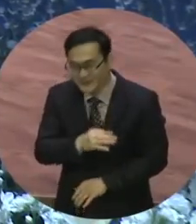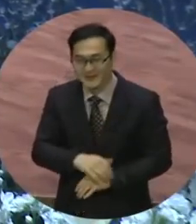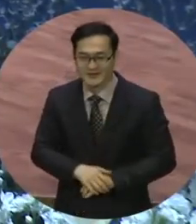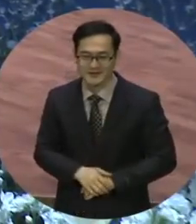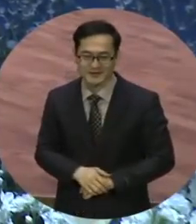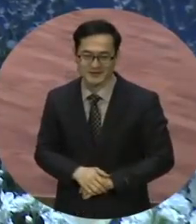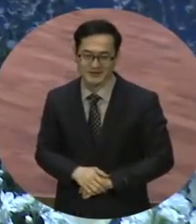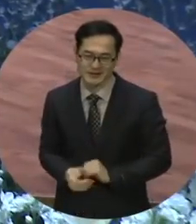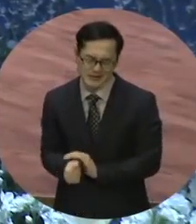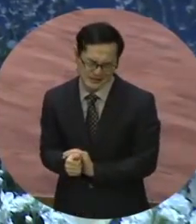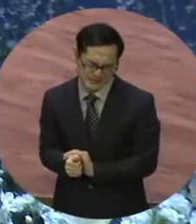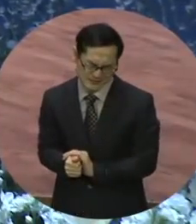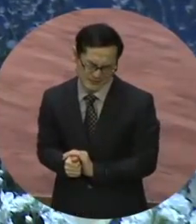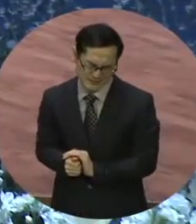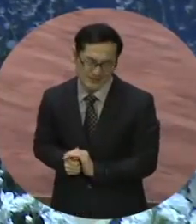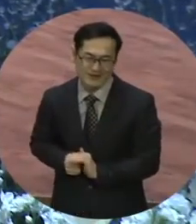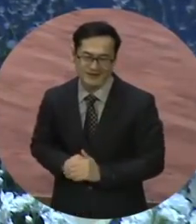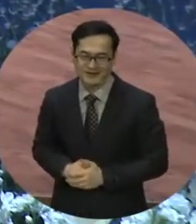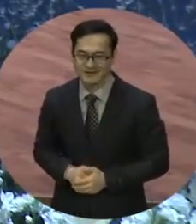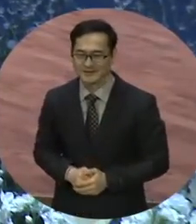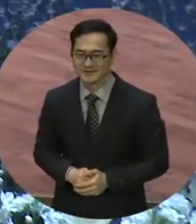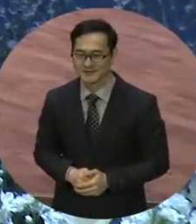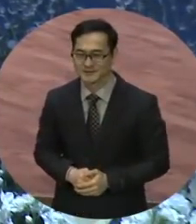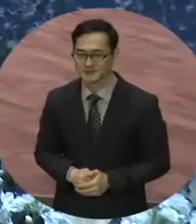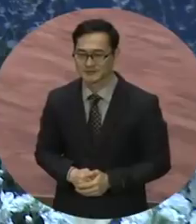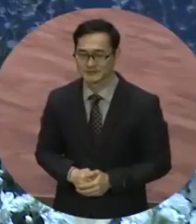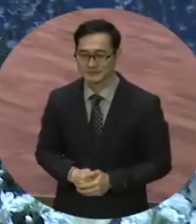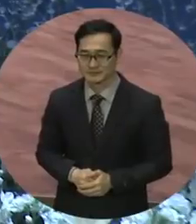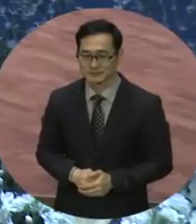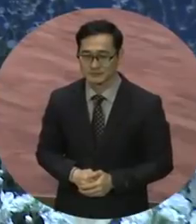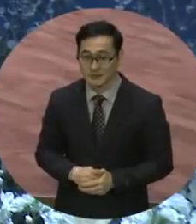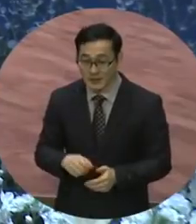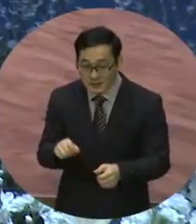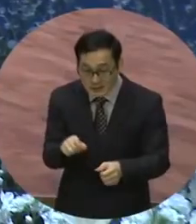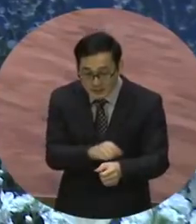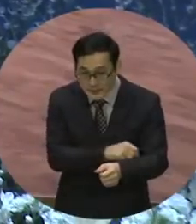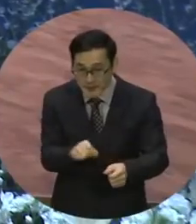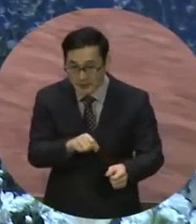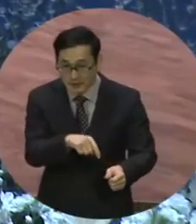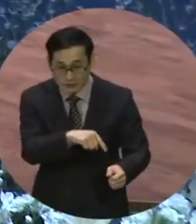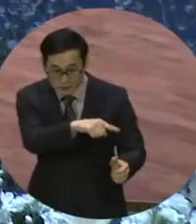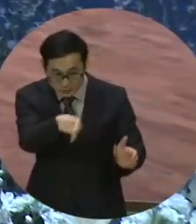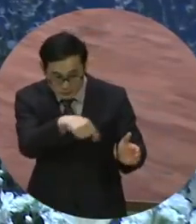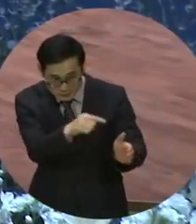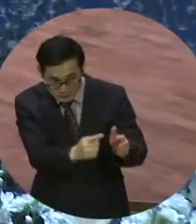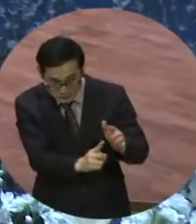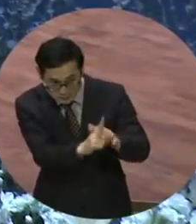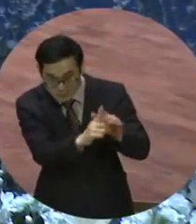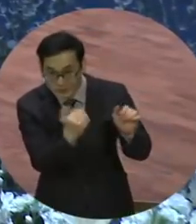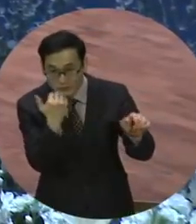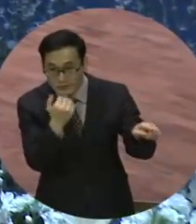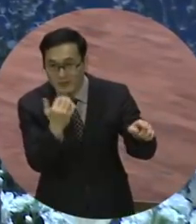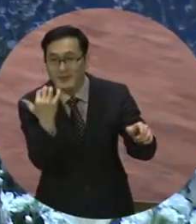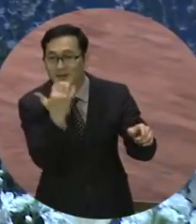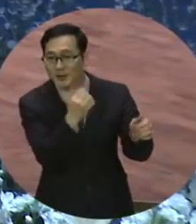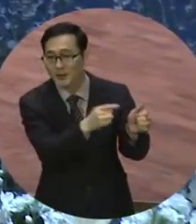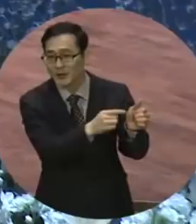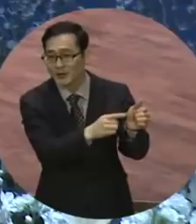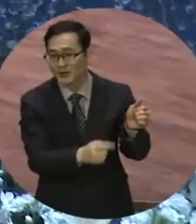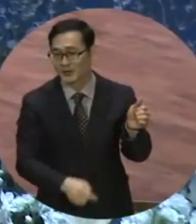너무너무 창피하고 부끄러운 거예요. 특별히 이 가운데서 열두 제자 중에서 베드로. 이